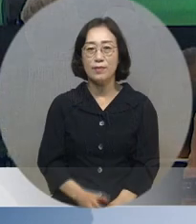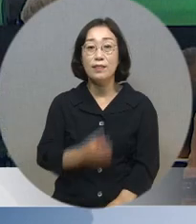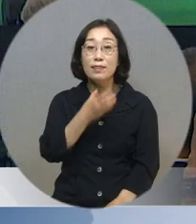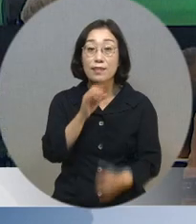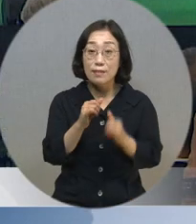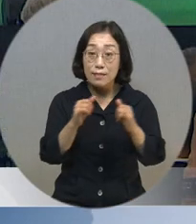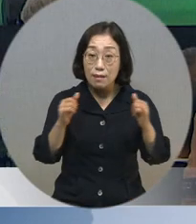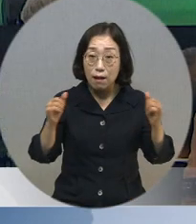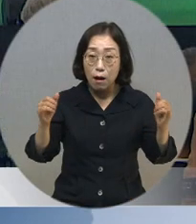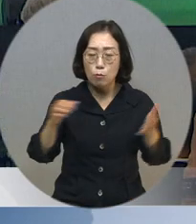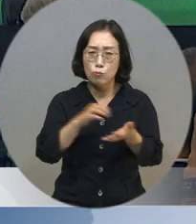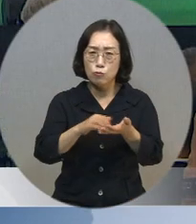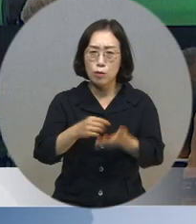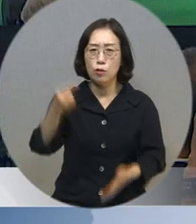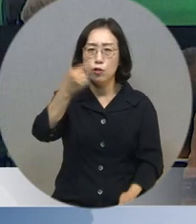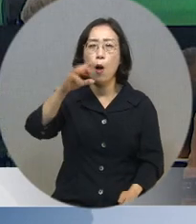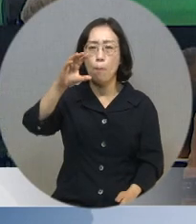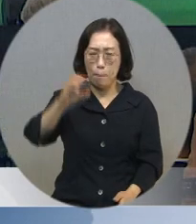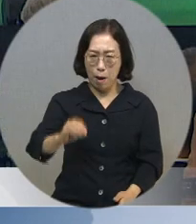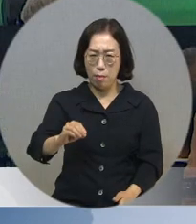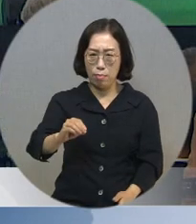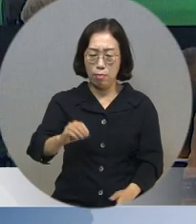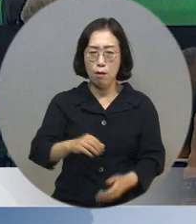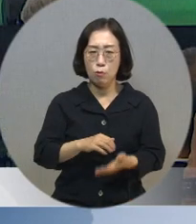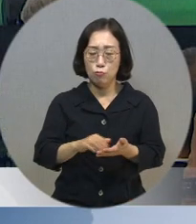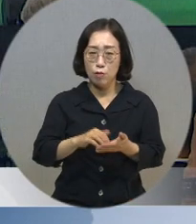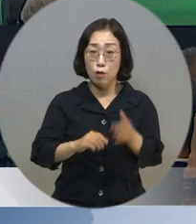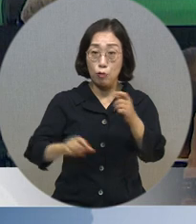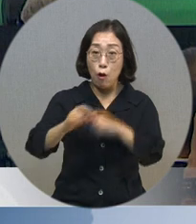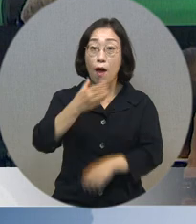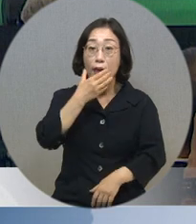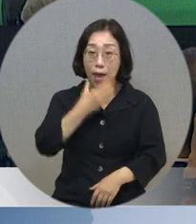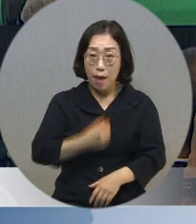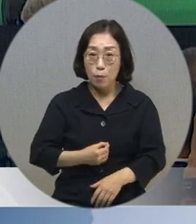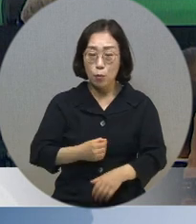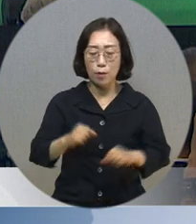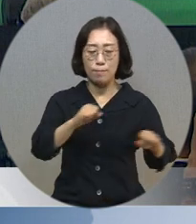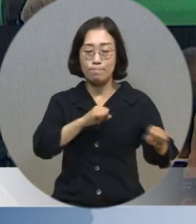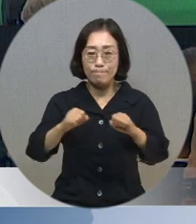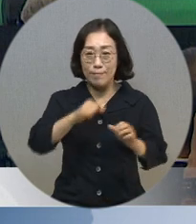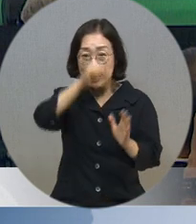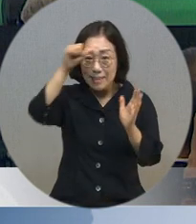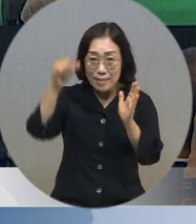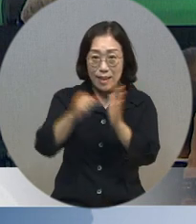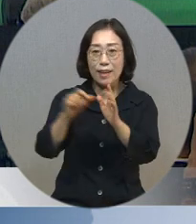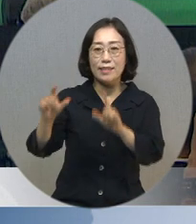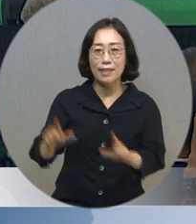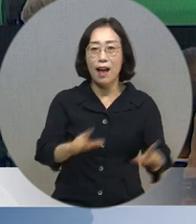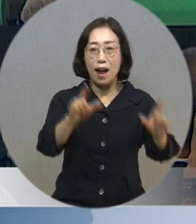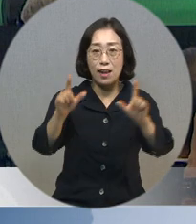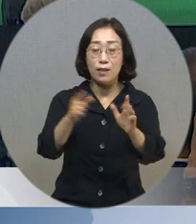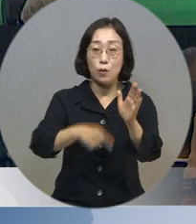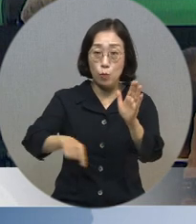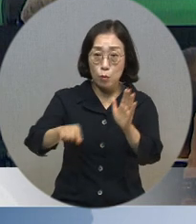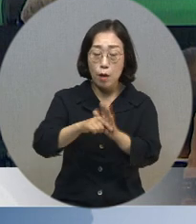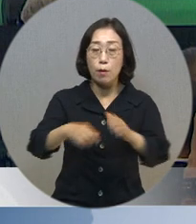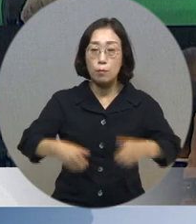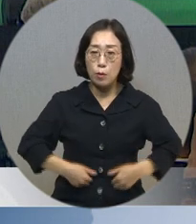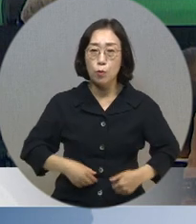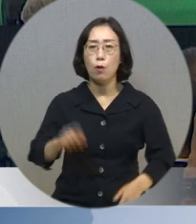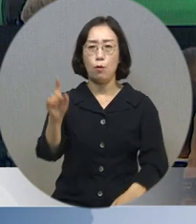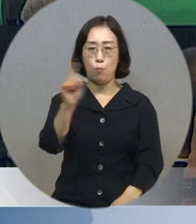시니어 인구 1,000만 명 시대. 보다 행복하게 활기찬 인생을 만들기 위해서 필요한 것은